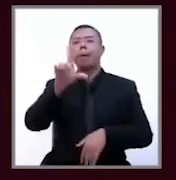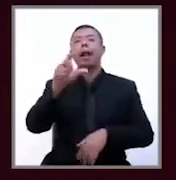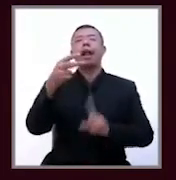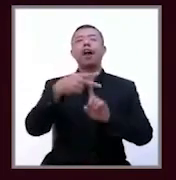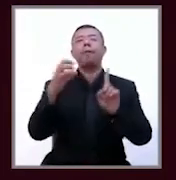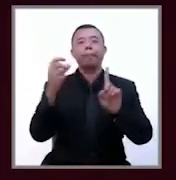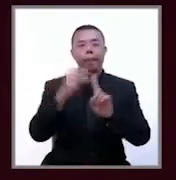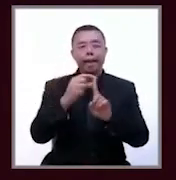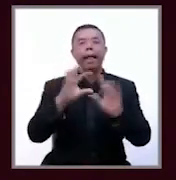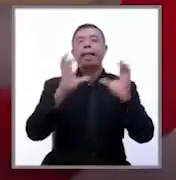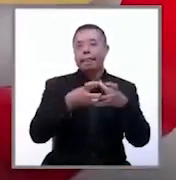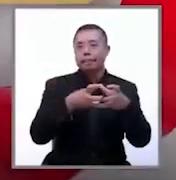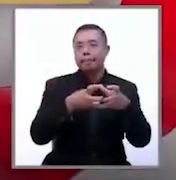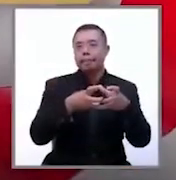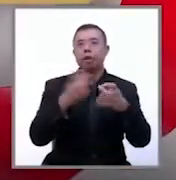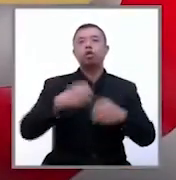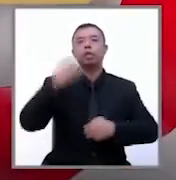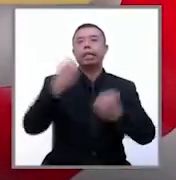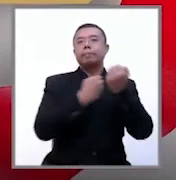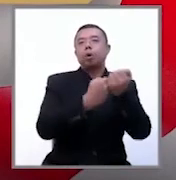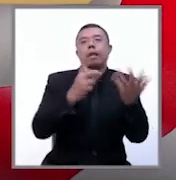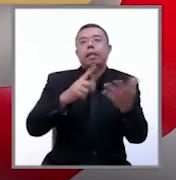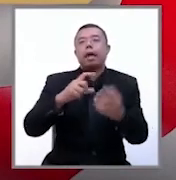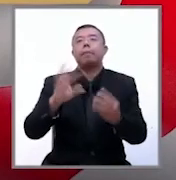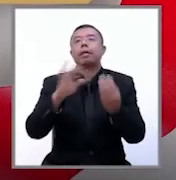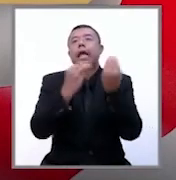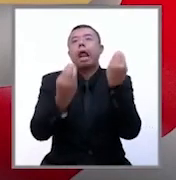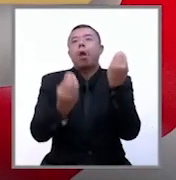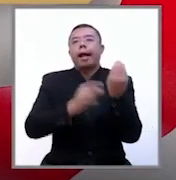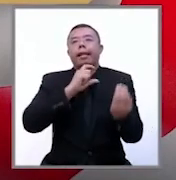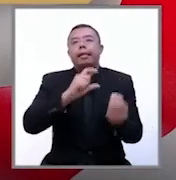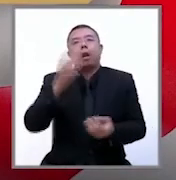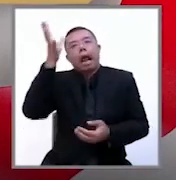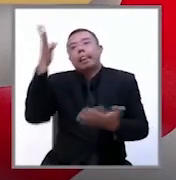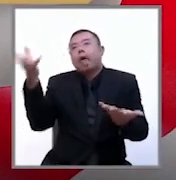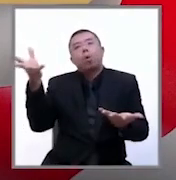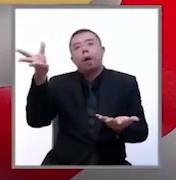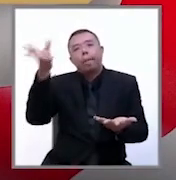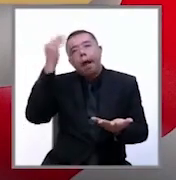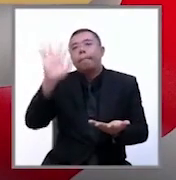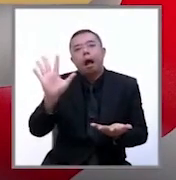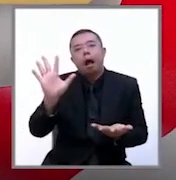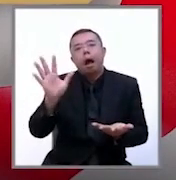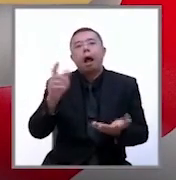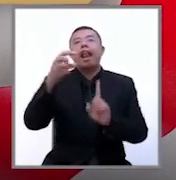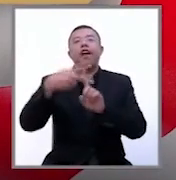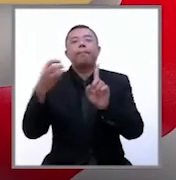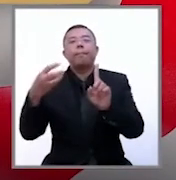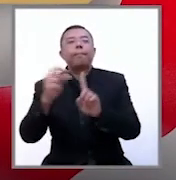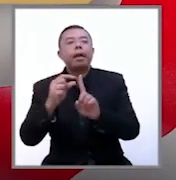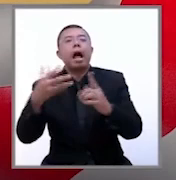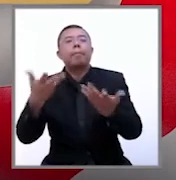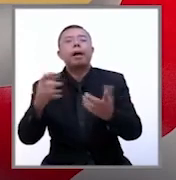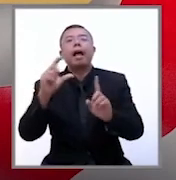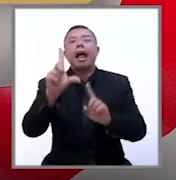itu timsesnya tapi cawaesnya gak paham lfp itu apa kan aneh sering bicara lfp